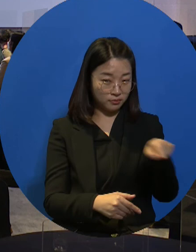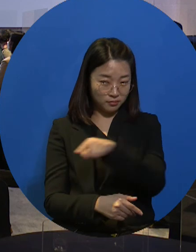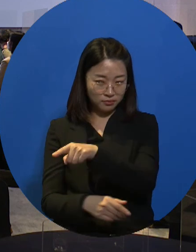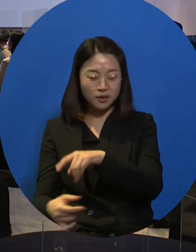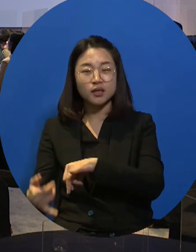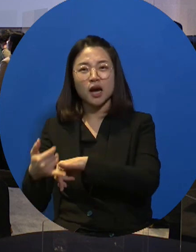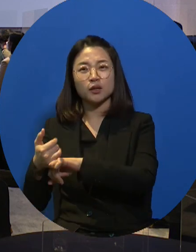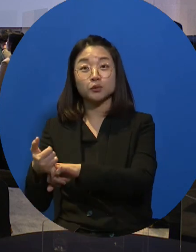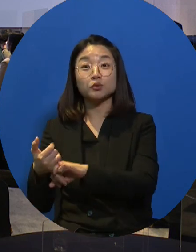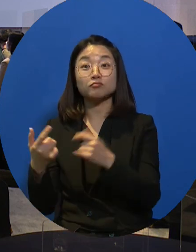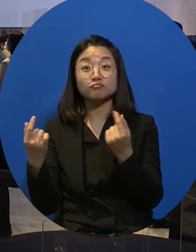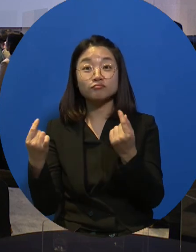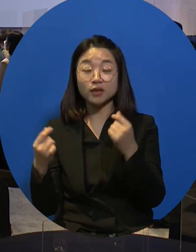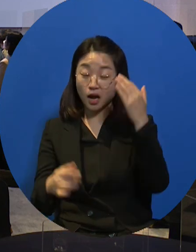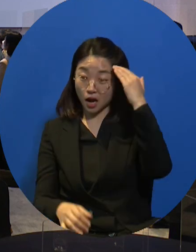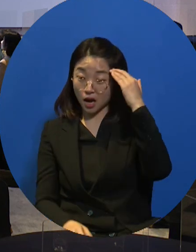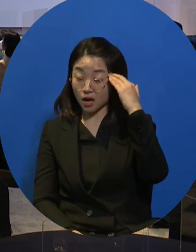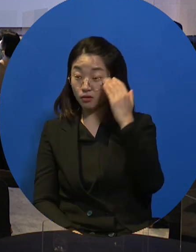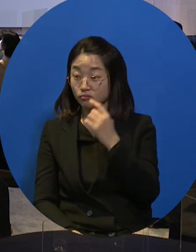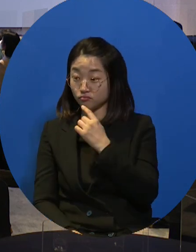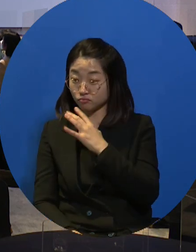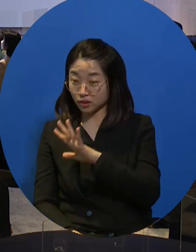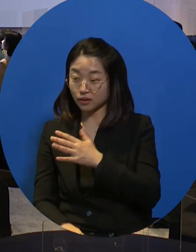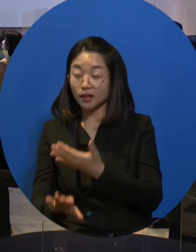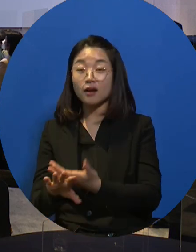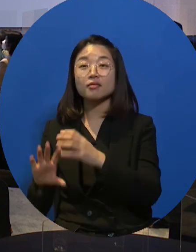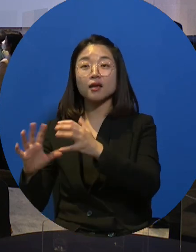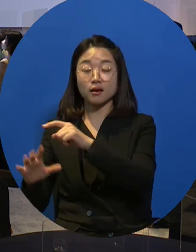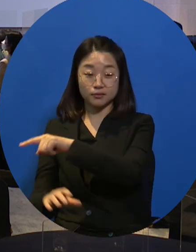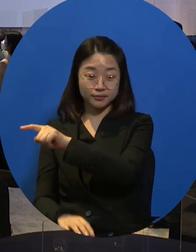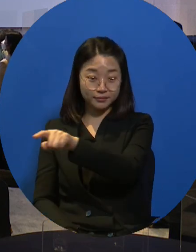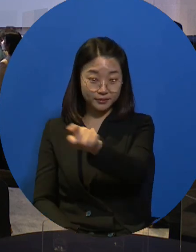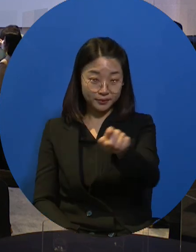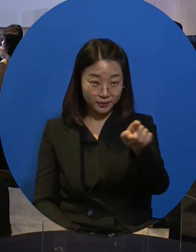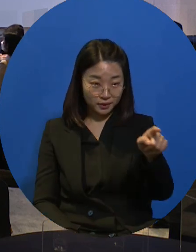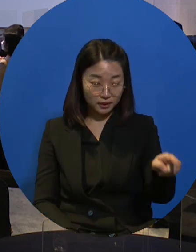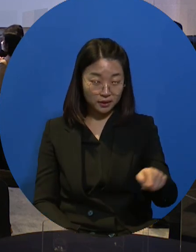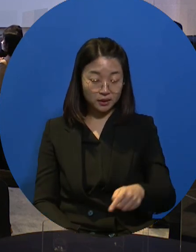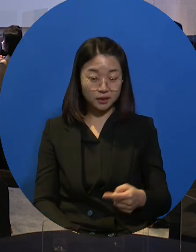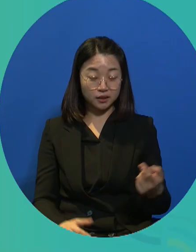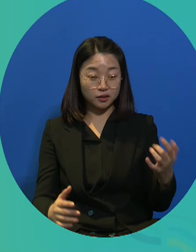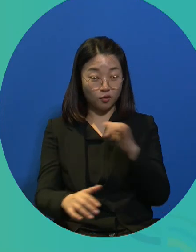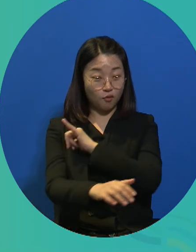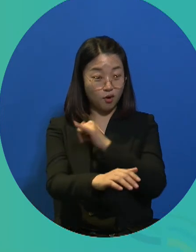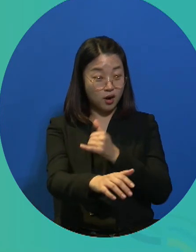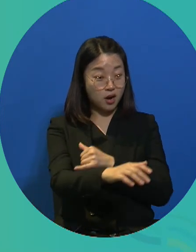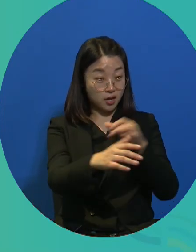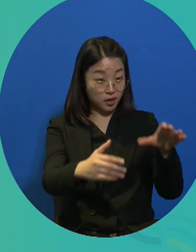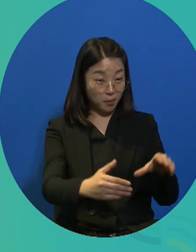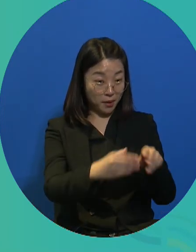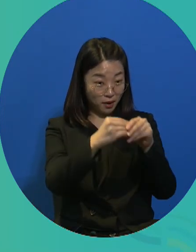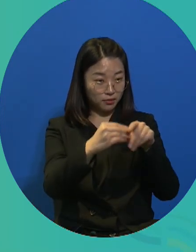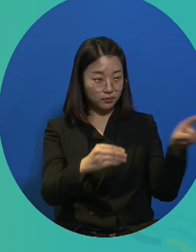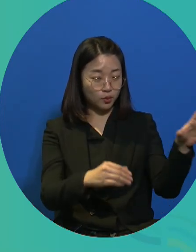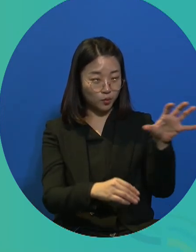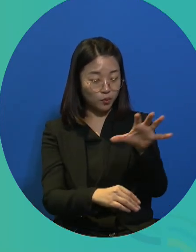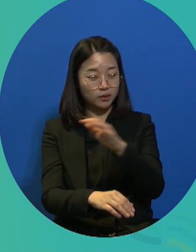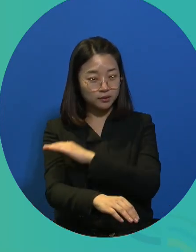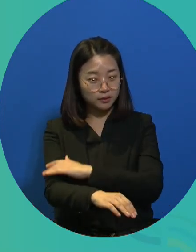약속입니다. 한국뿐만 아니라 세계 각국에서도 이런 유엔 장애인 권리 협약의 정신이 확산될 수 있도록